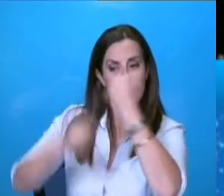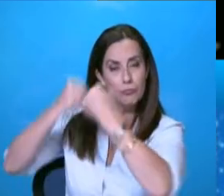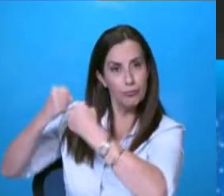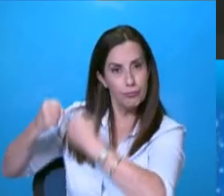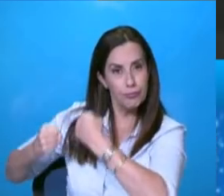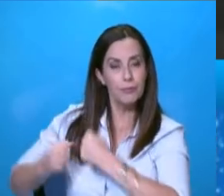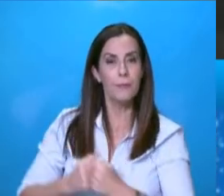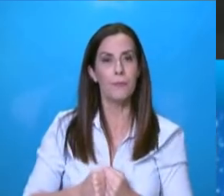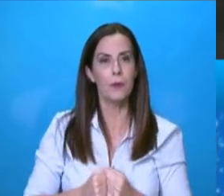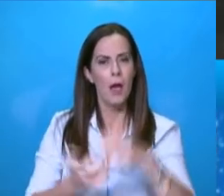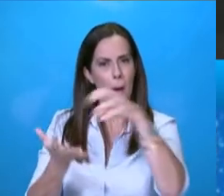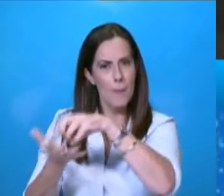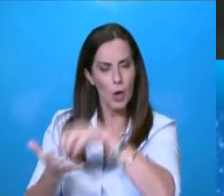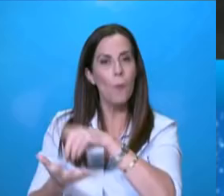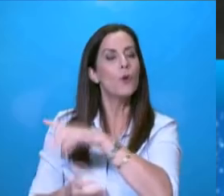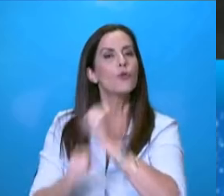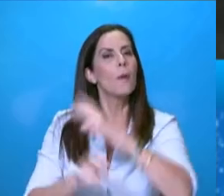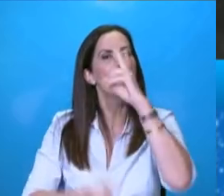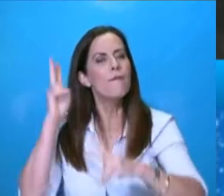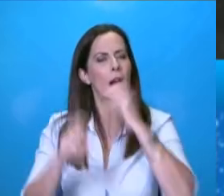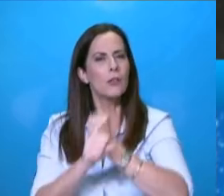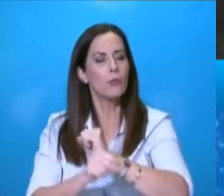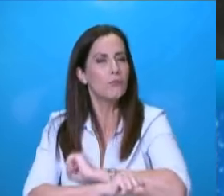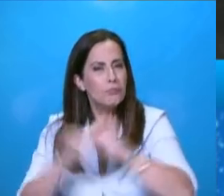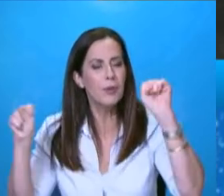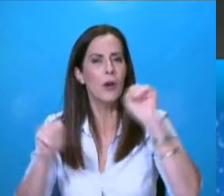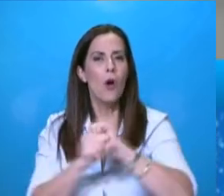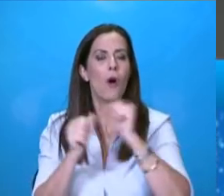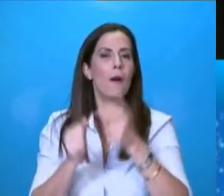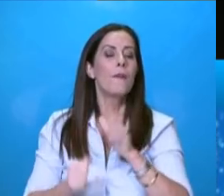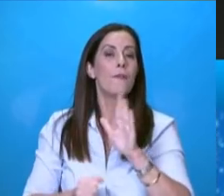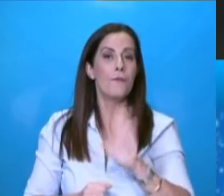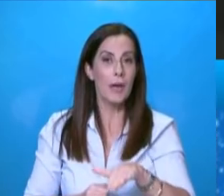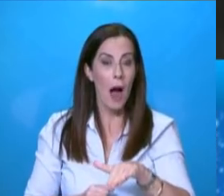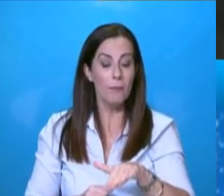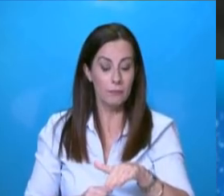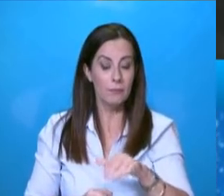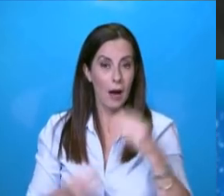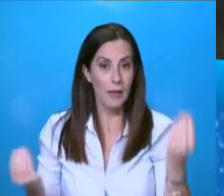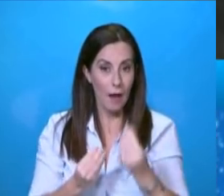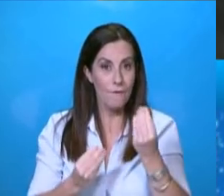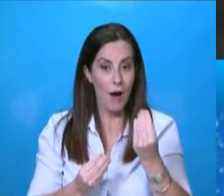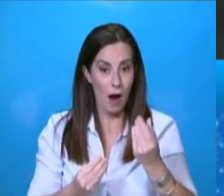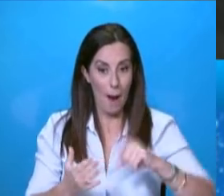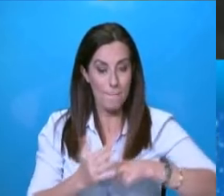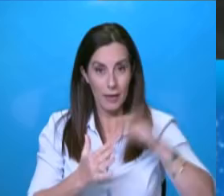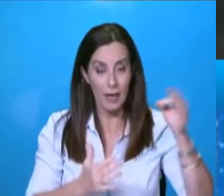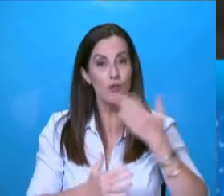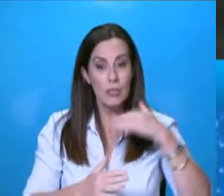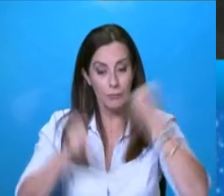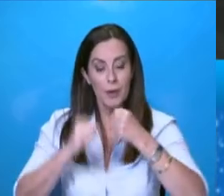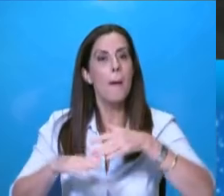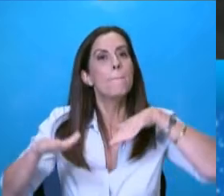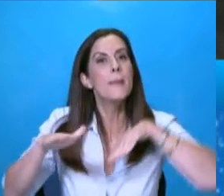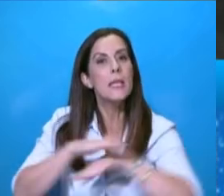האוויר, אתרים לייצור אמצעי לחימה, מתקן של הכוח הימי, ובראש היעדים שחיל האוויר תוקף,